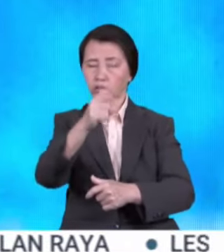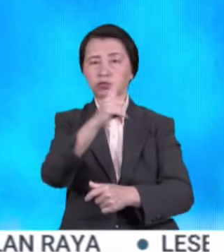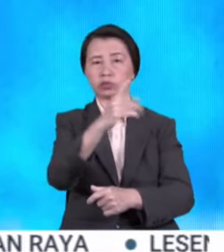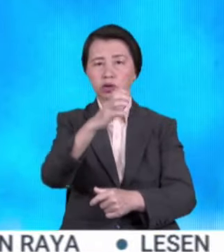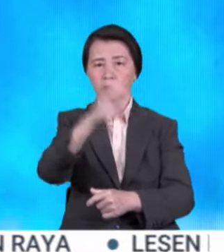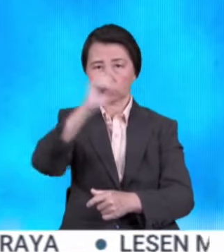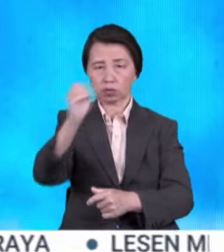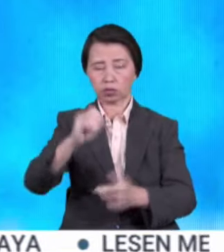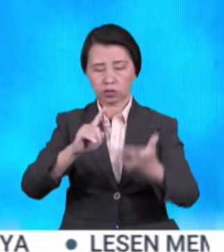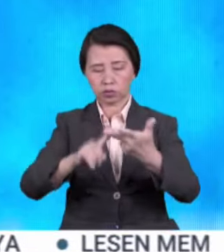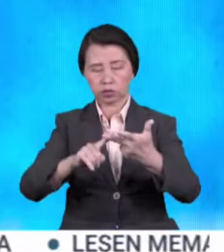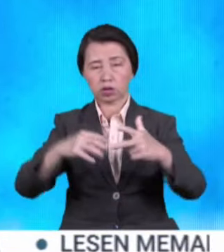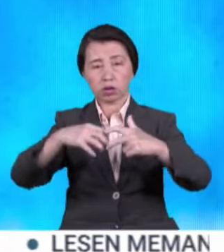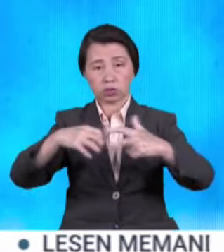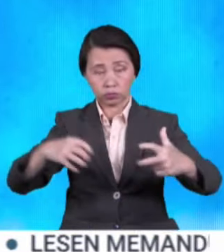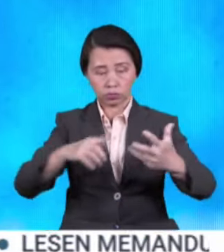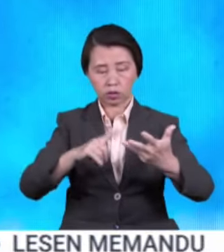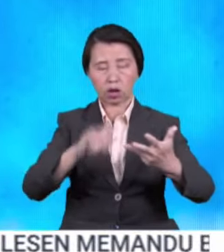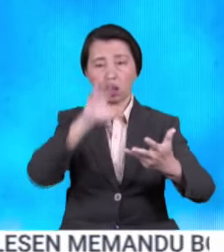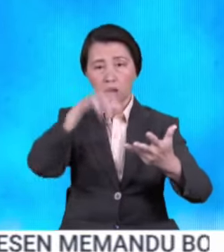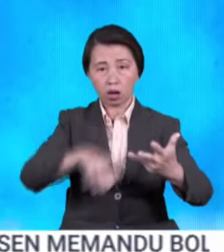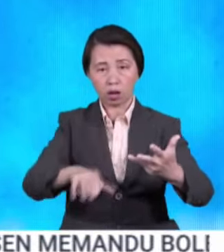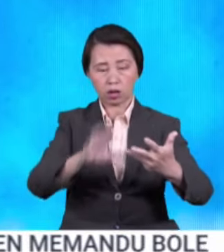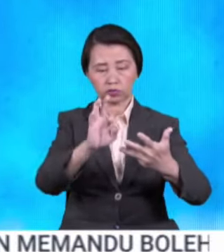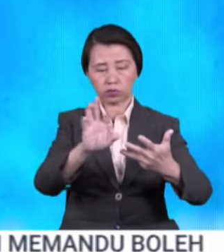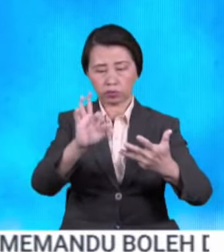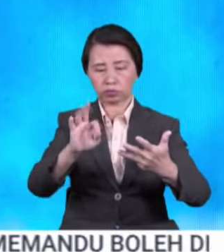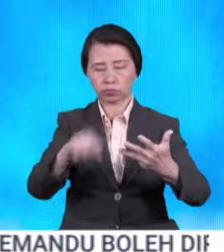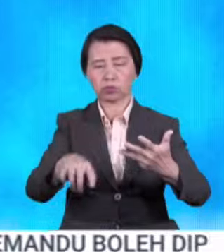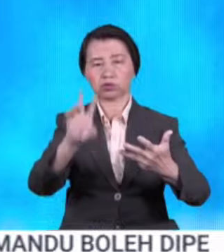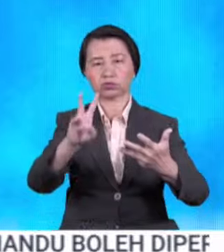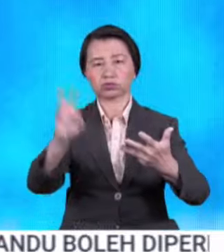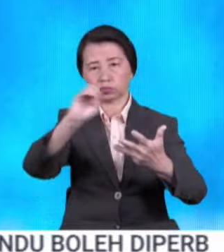manakala empangan durian tunggal alur gajah pada paras 99.7%.